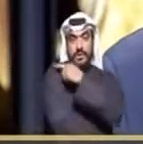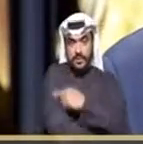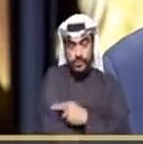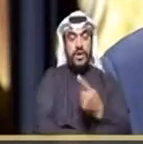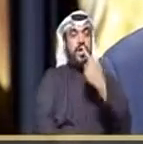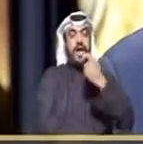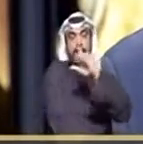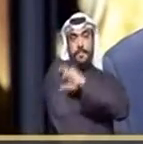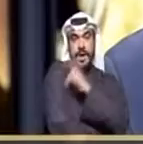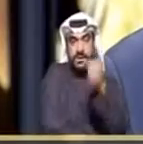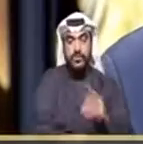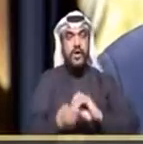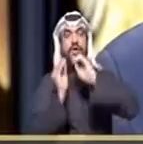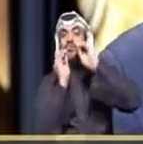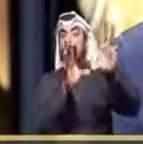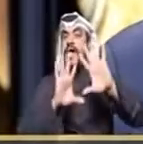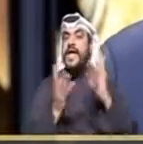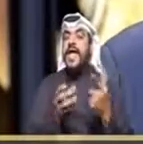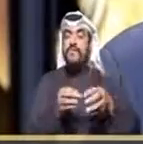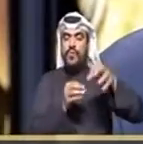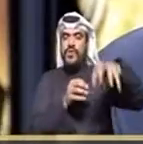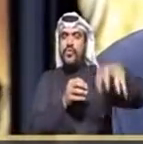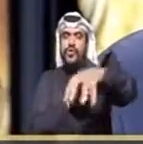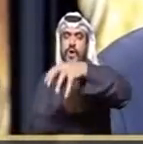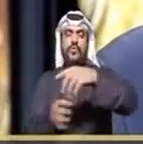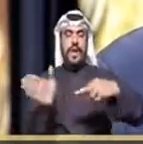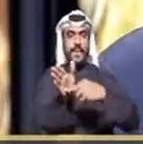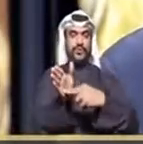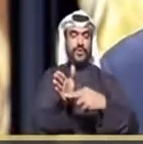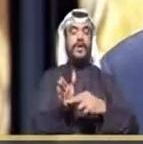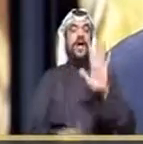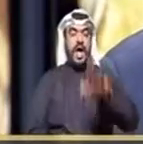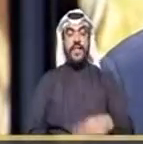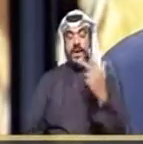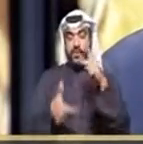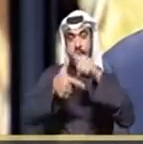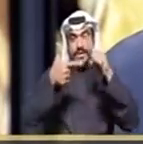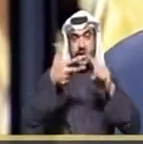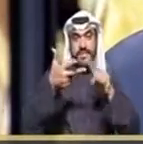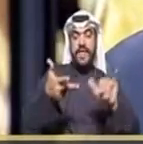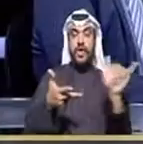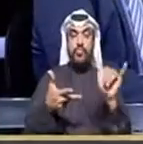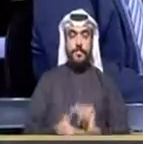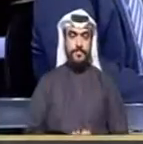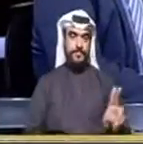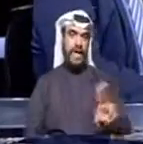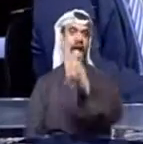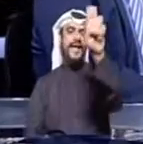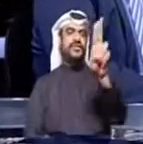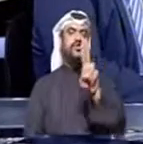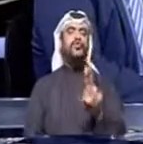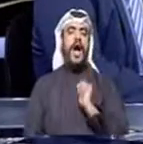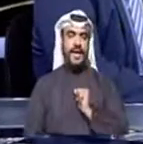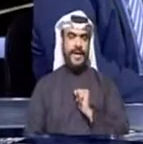اللي تحدث في سوريا والدول الجوار. نعم. هذه 3 محاور المهمة. نعم. طيب أستاذ سعيد